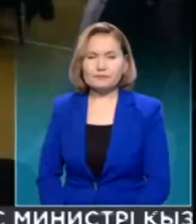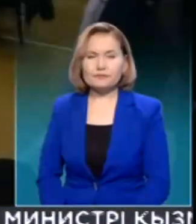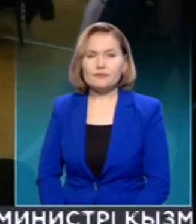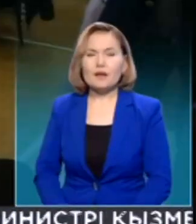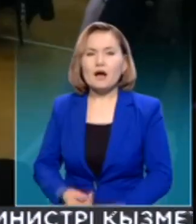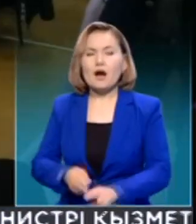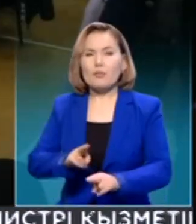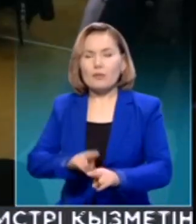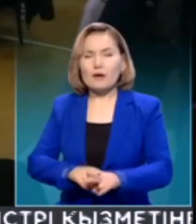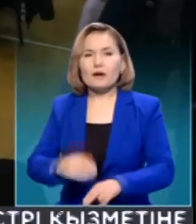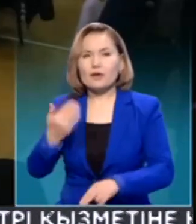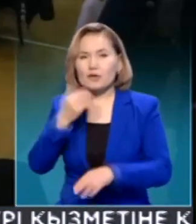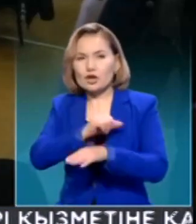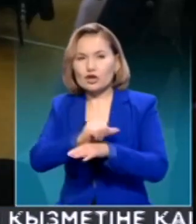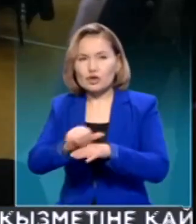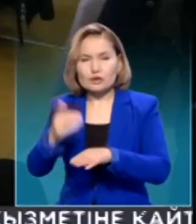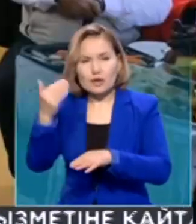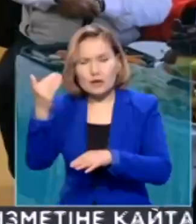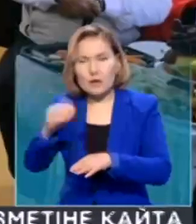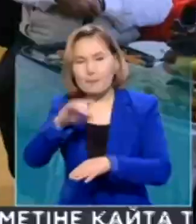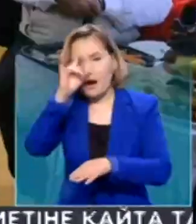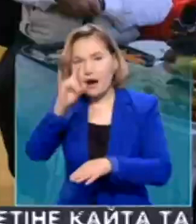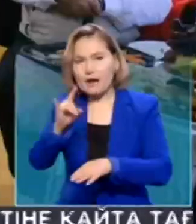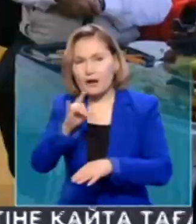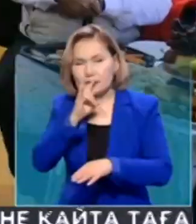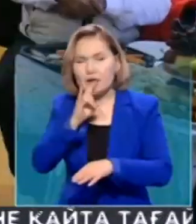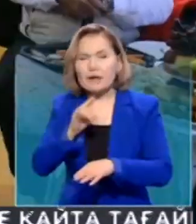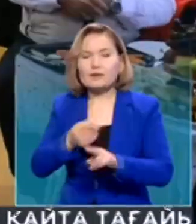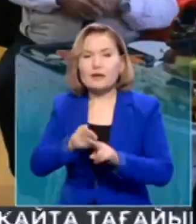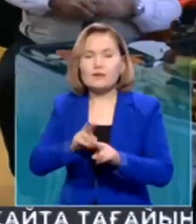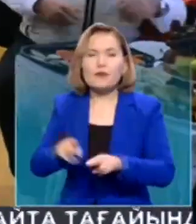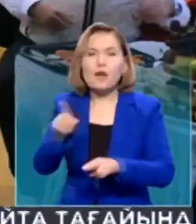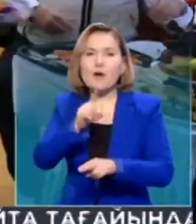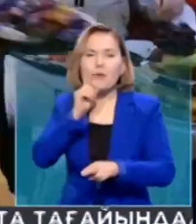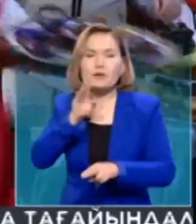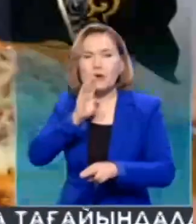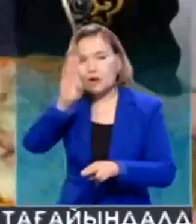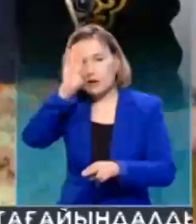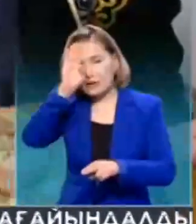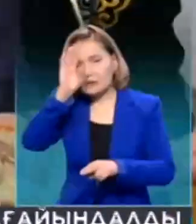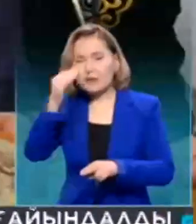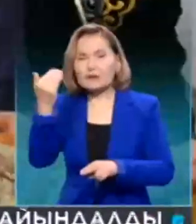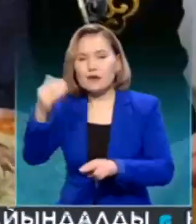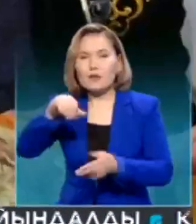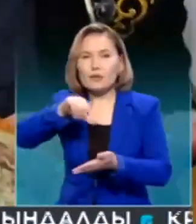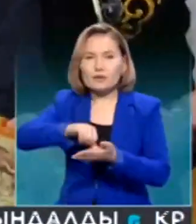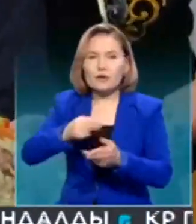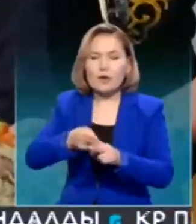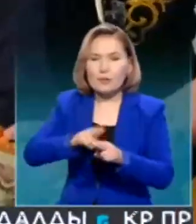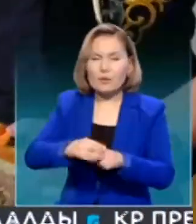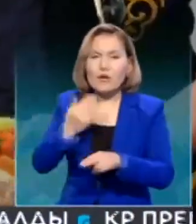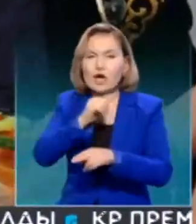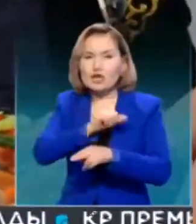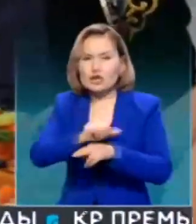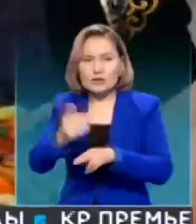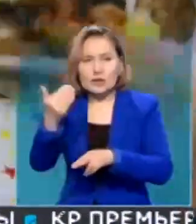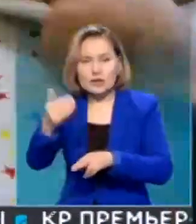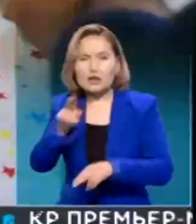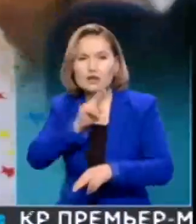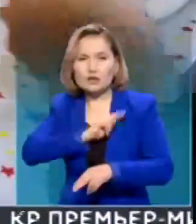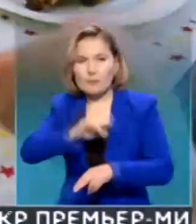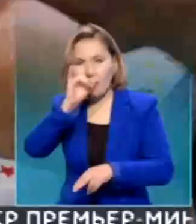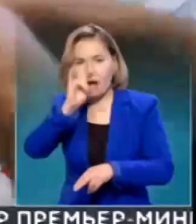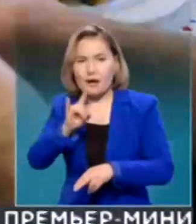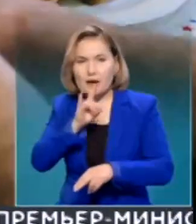Бұл тұманды Альбионда түрлі салаларда нәпақасын айырып жүрген отандастарымыз. Бірінің жұмысы мұнаймен байланысты болса, енді бірі